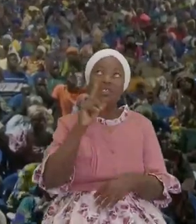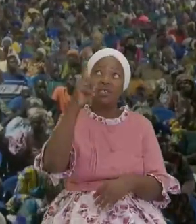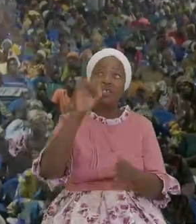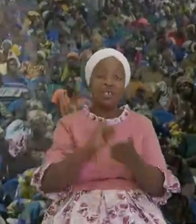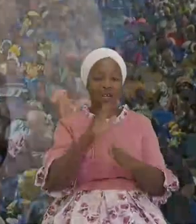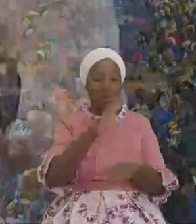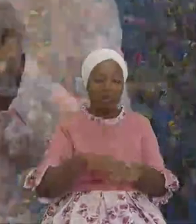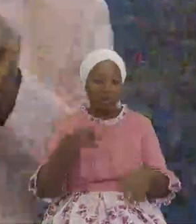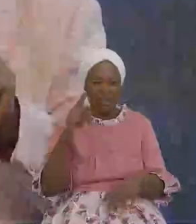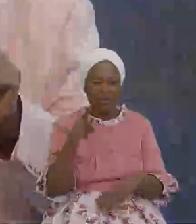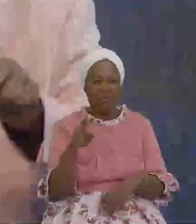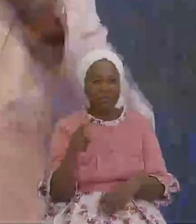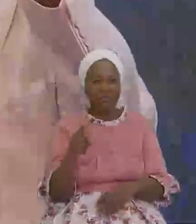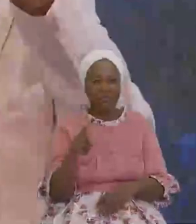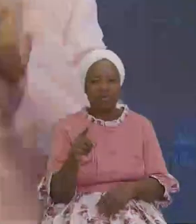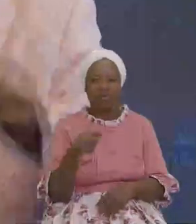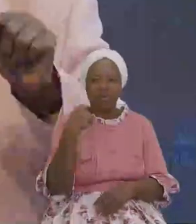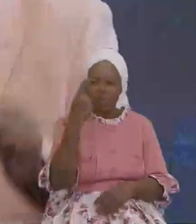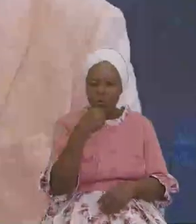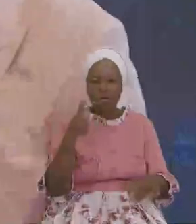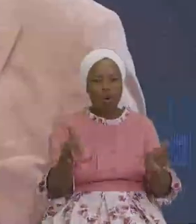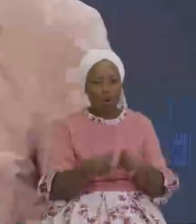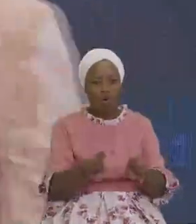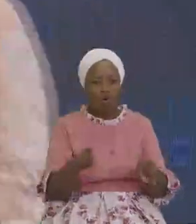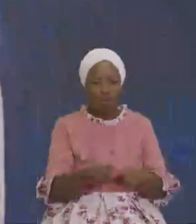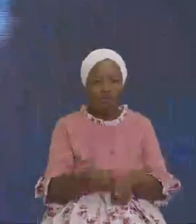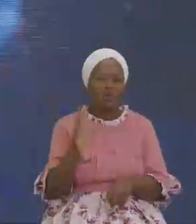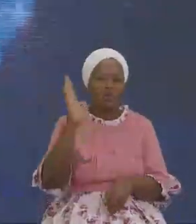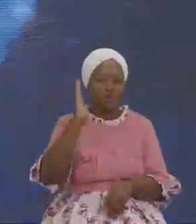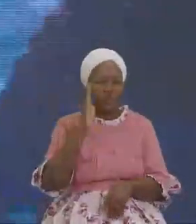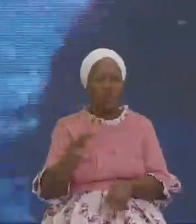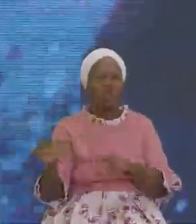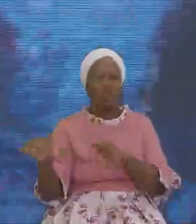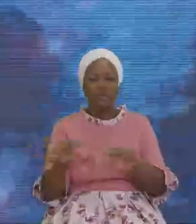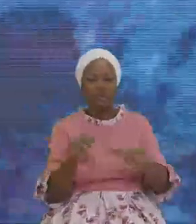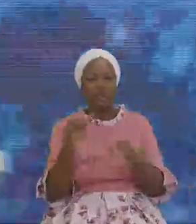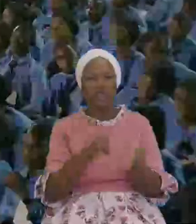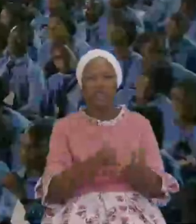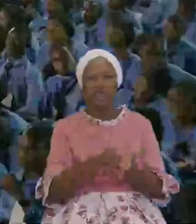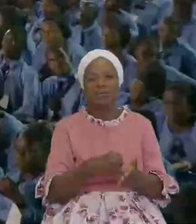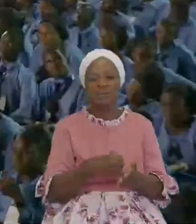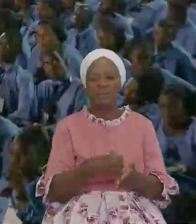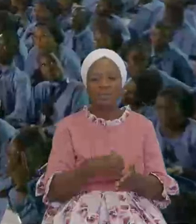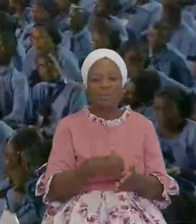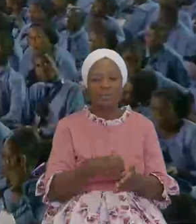appelle est fidèle. Et c'est lui qui le fera.